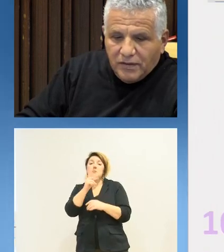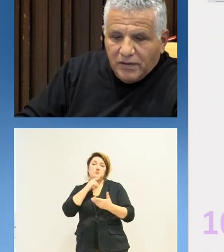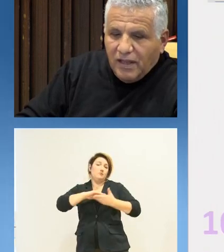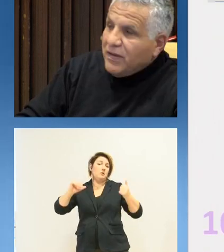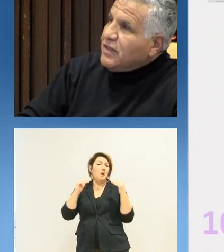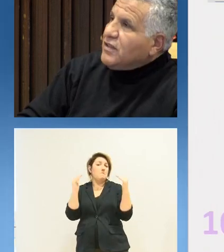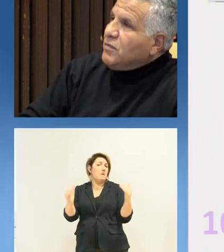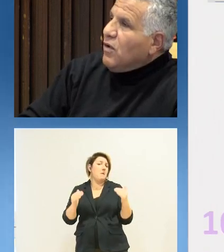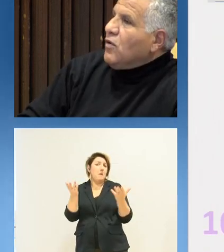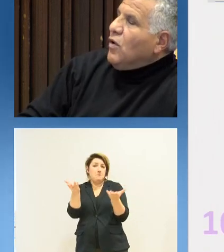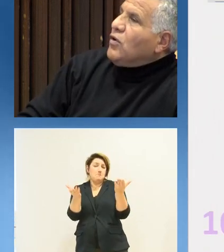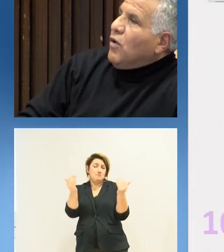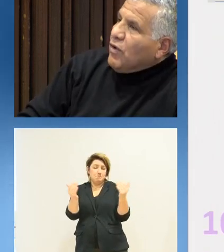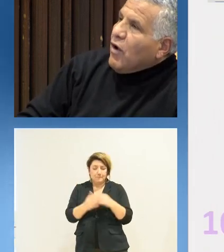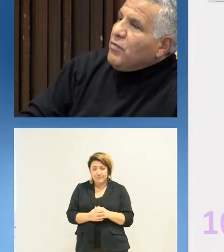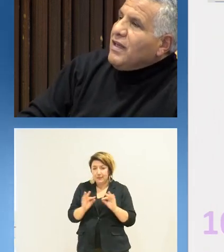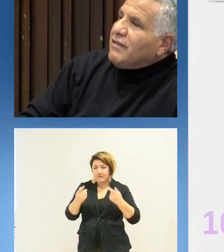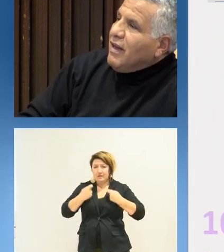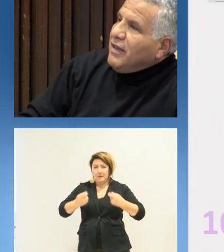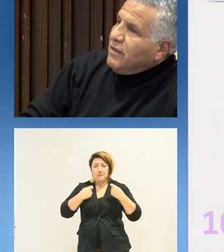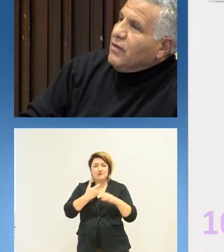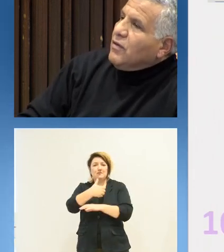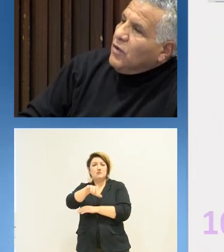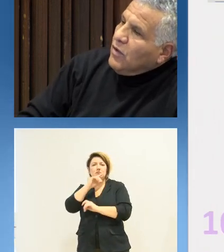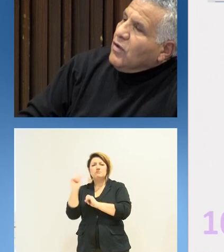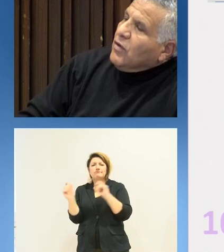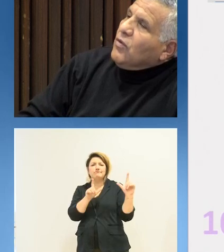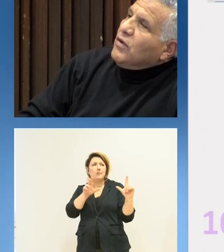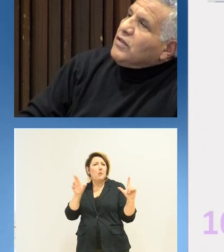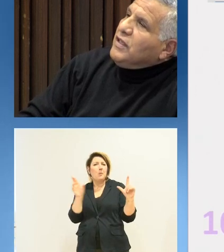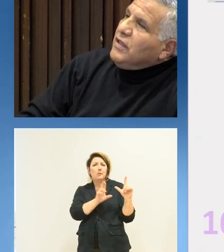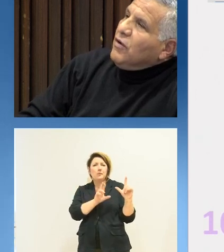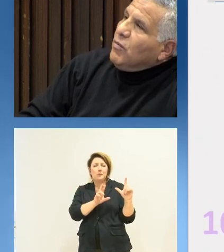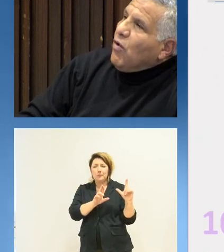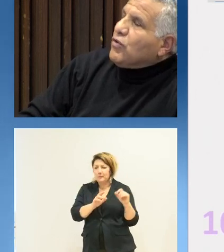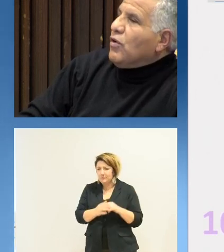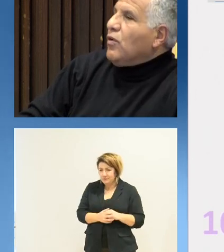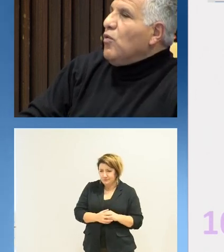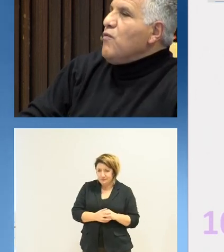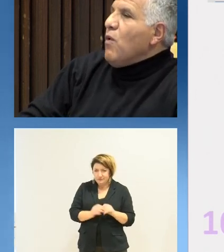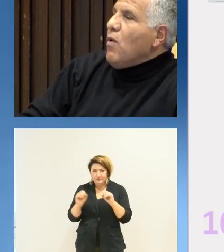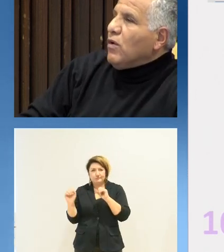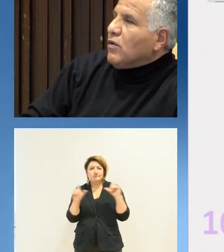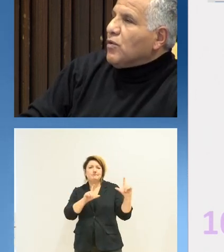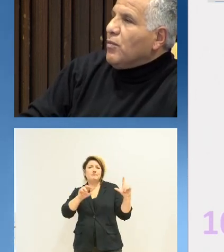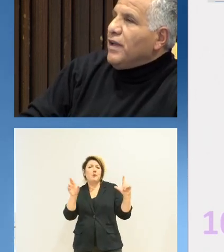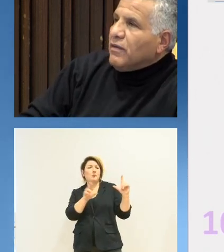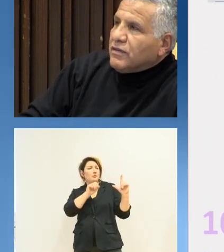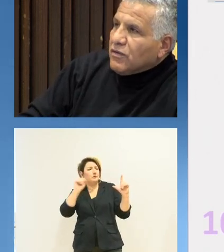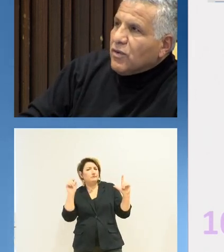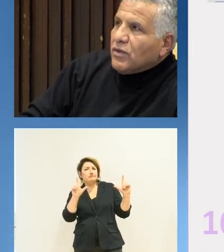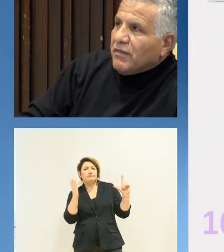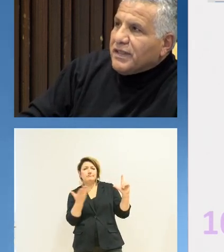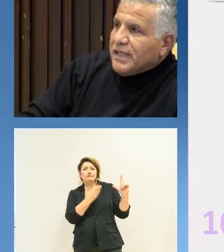d'investissement on a remis la slide qui montre où vont quand on met